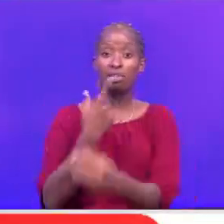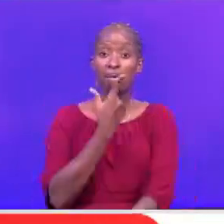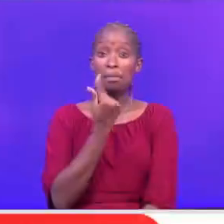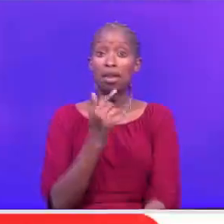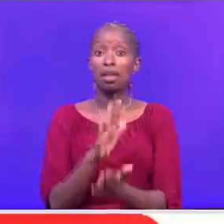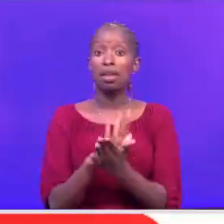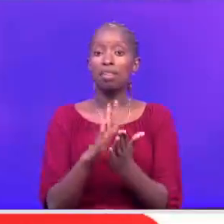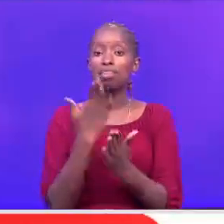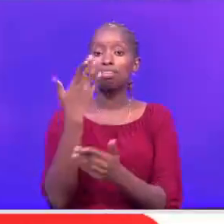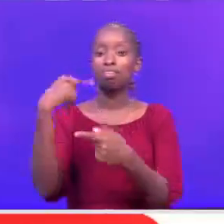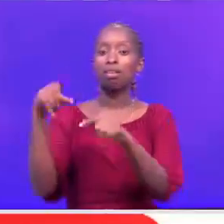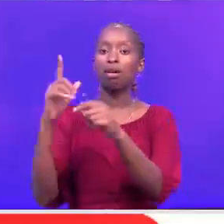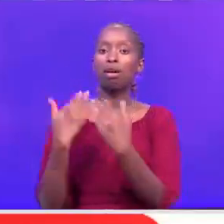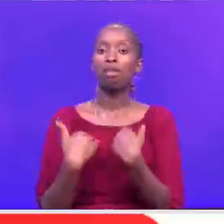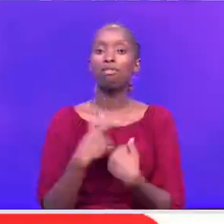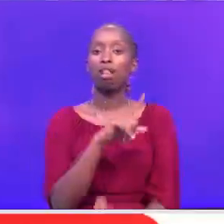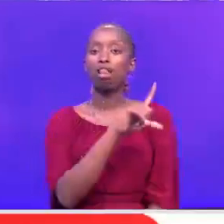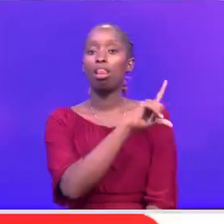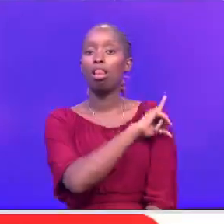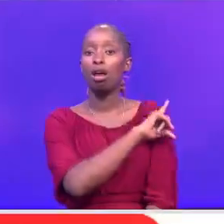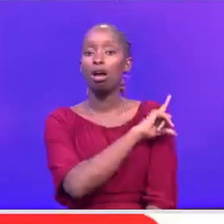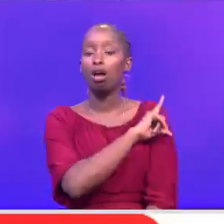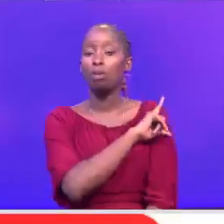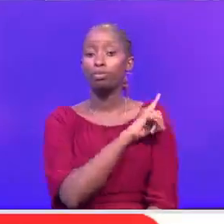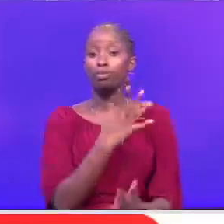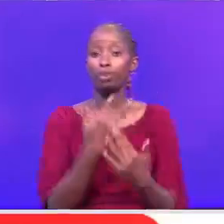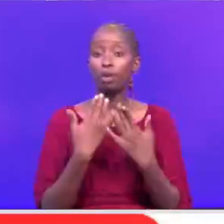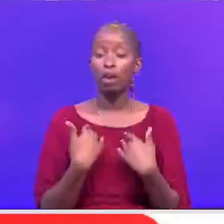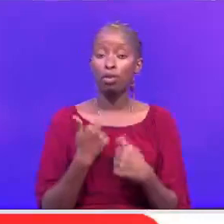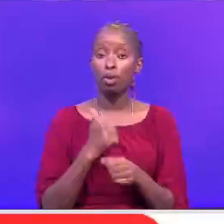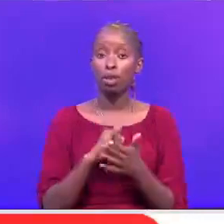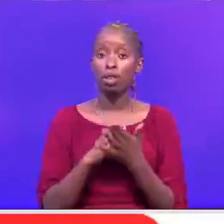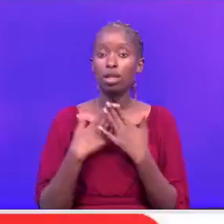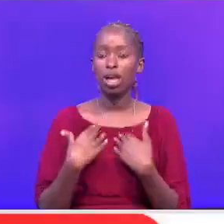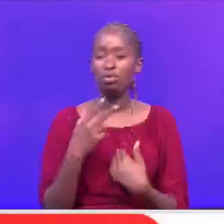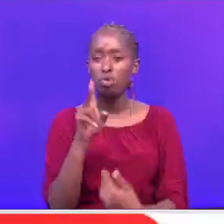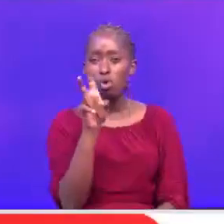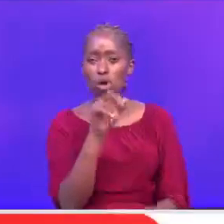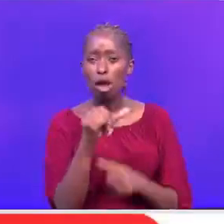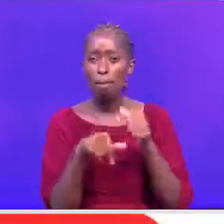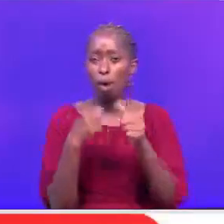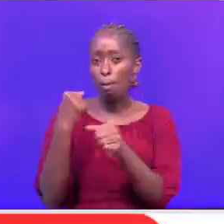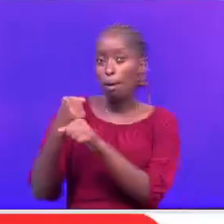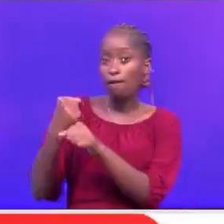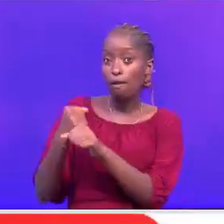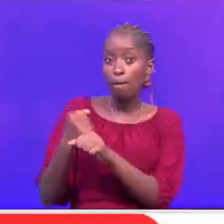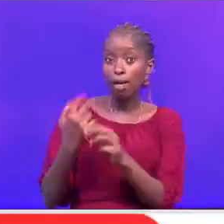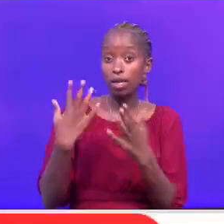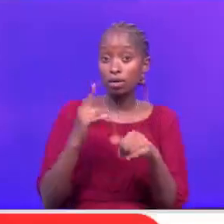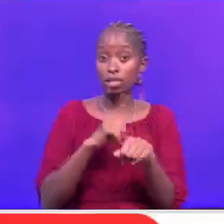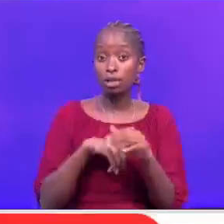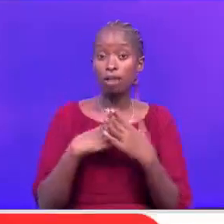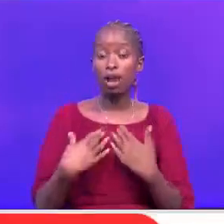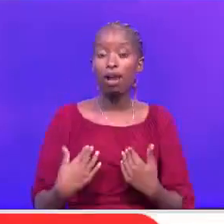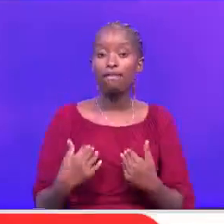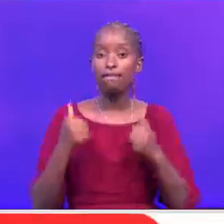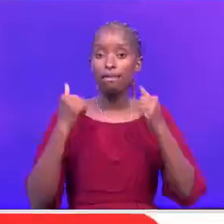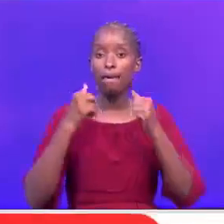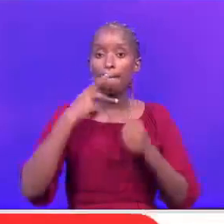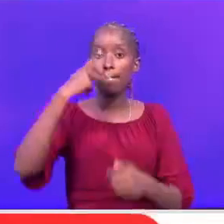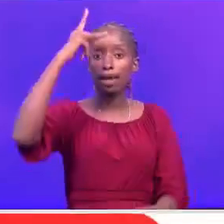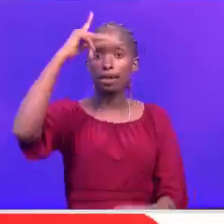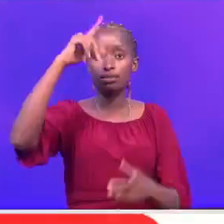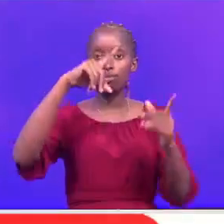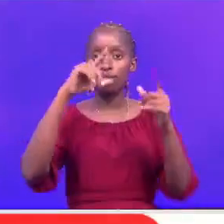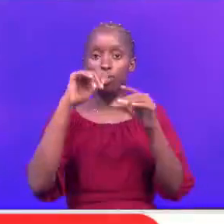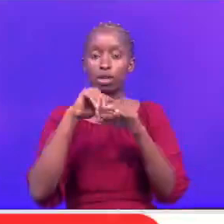hivyo we will have a task force ama kamati ya kuangalia performance. Ndiposa wazazi wakivet wanafunzi wao kule mashinani,